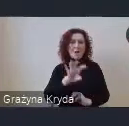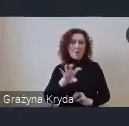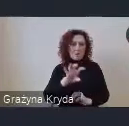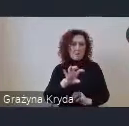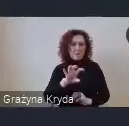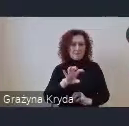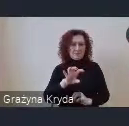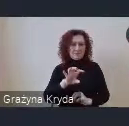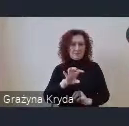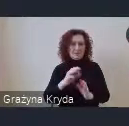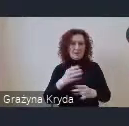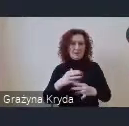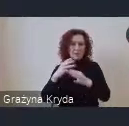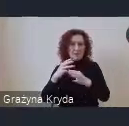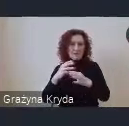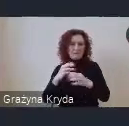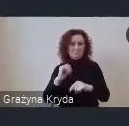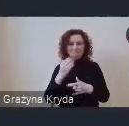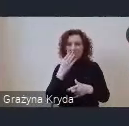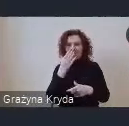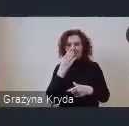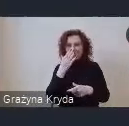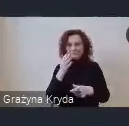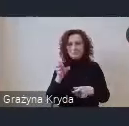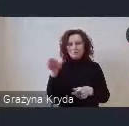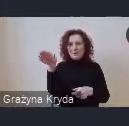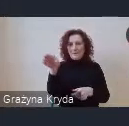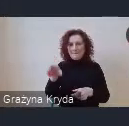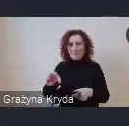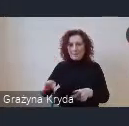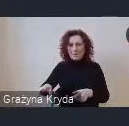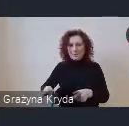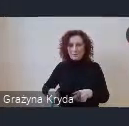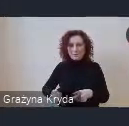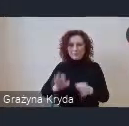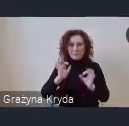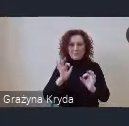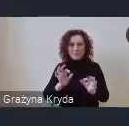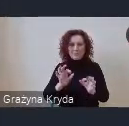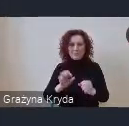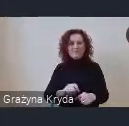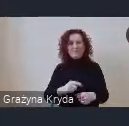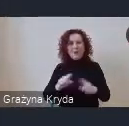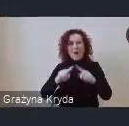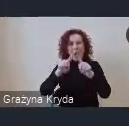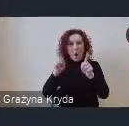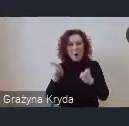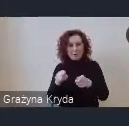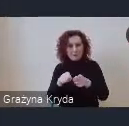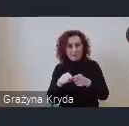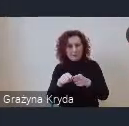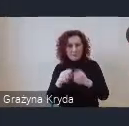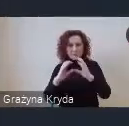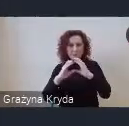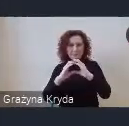poręcz poręcz która jest dobrą poręczą dostępność płciowo to jest poręcz o przekroju okrągłym albo zbliżonym do koła